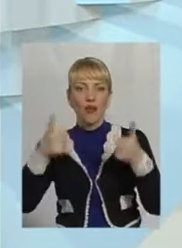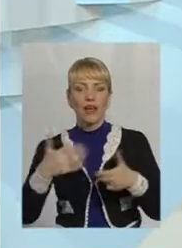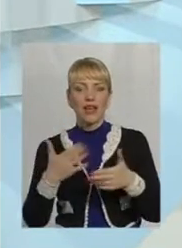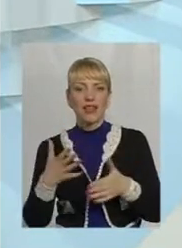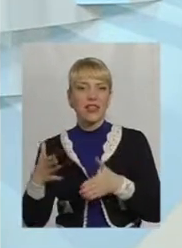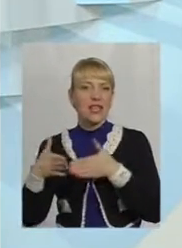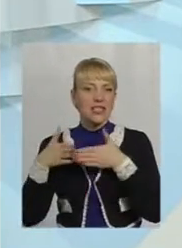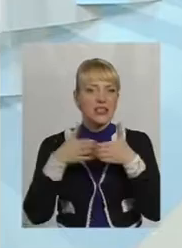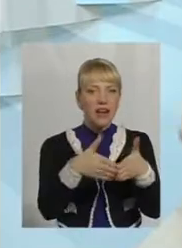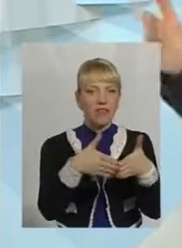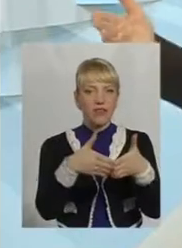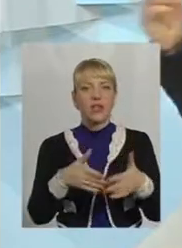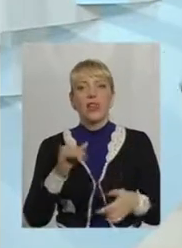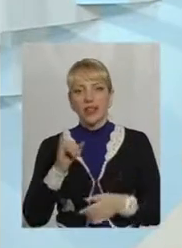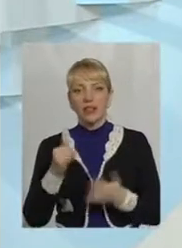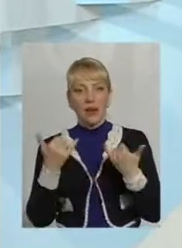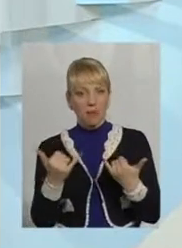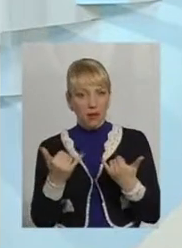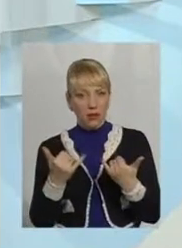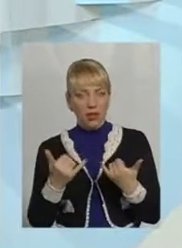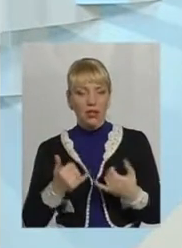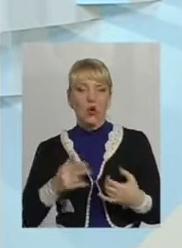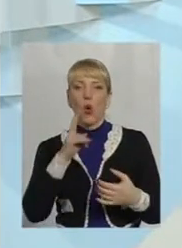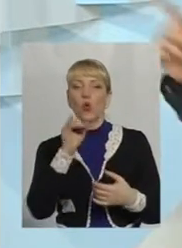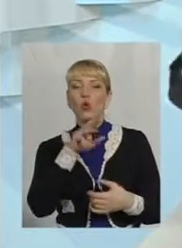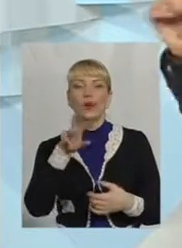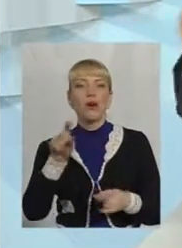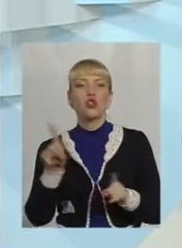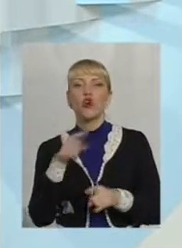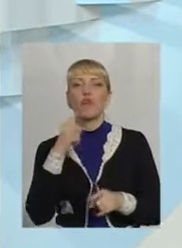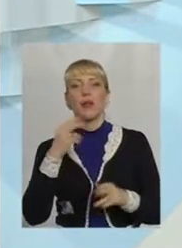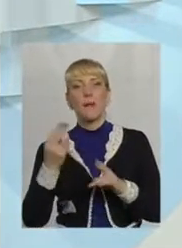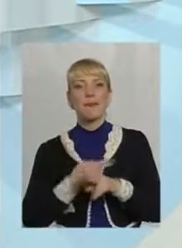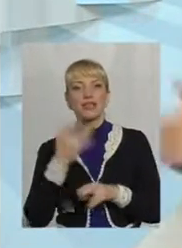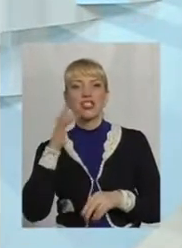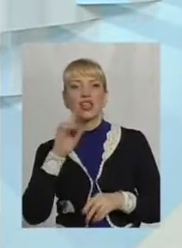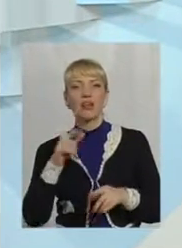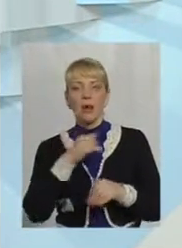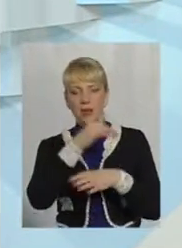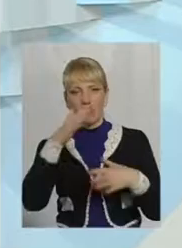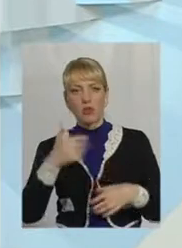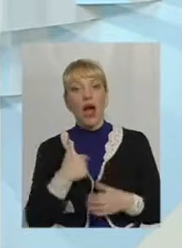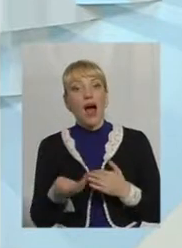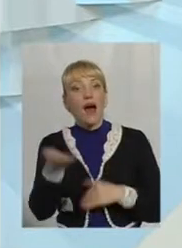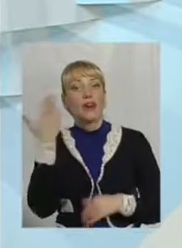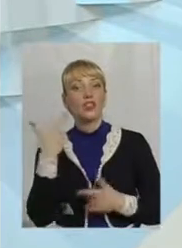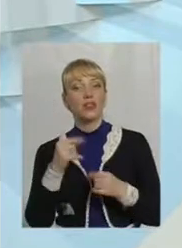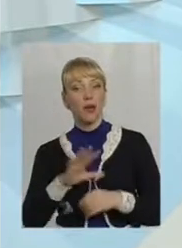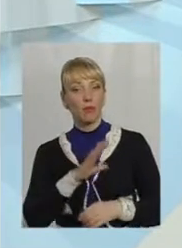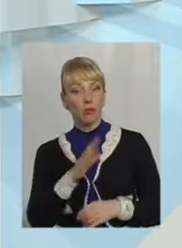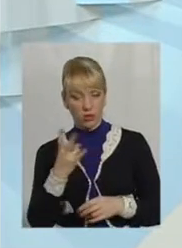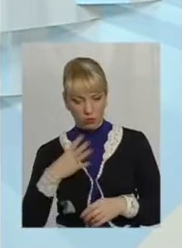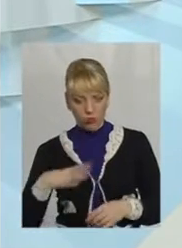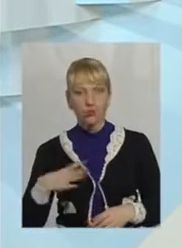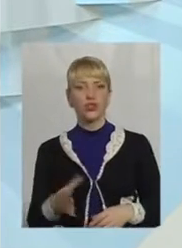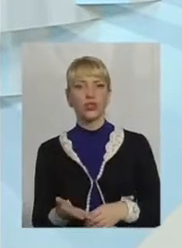усі переговори в глуху безвихідь, а тепер Кучма що говорить? Без Штатів ми не обійдемося. А де раніше, перепрошую, треба було почитати,